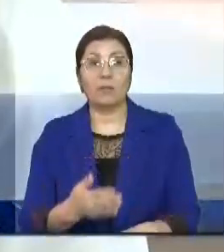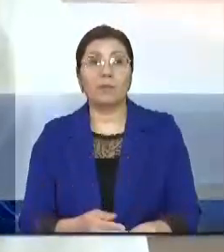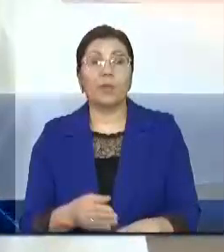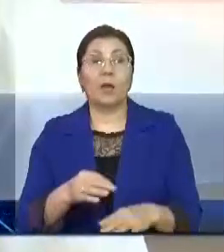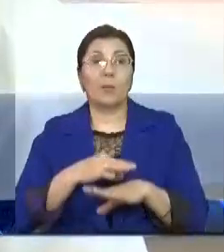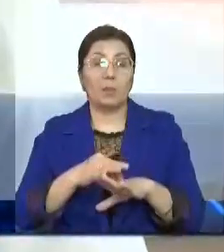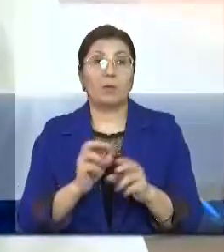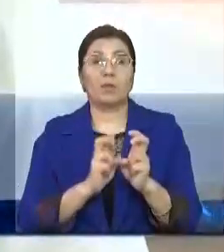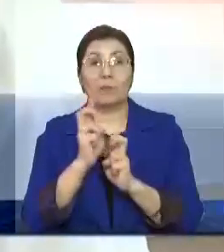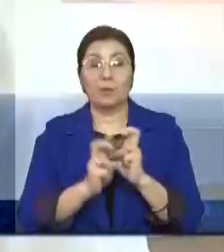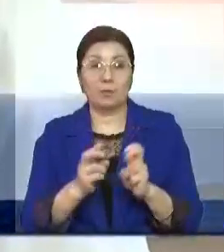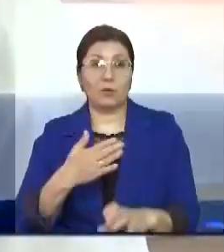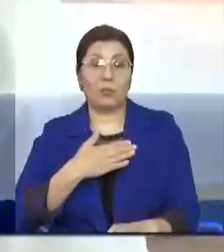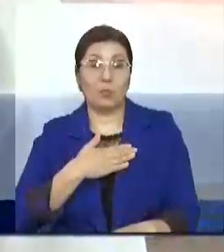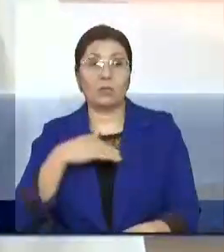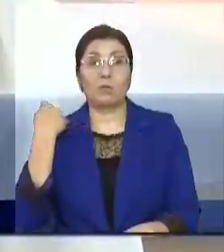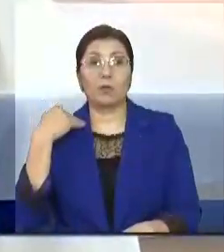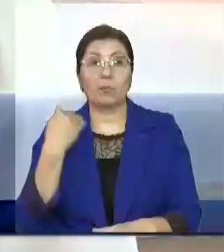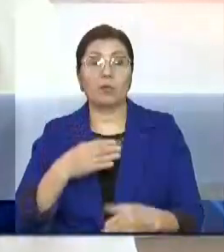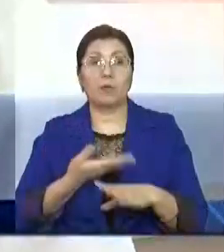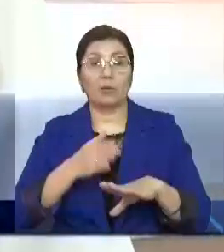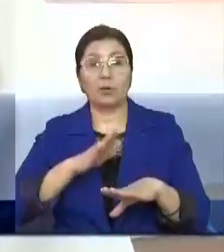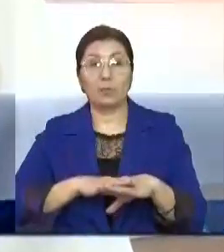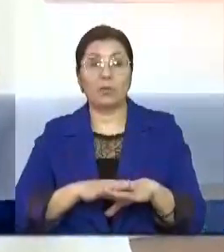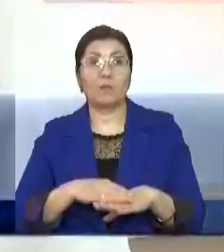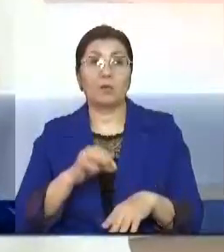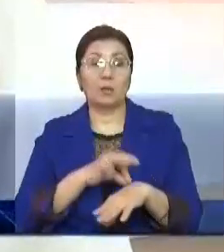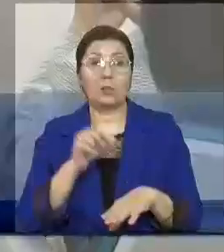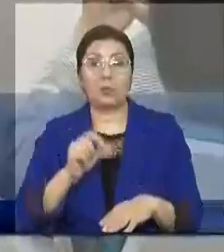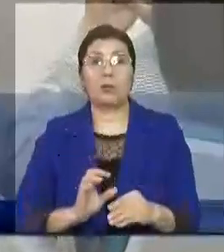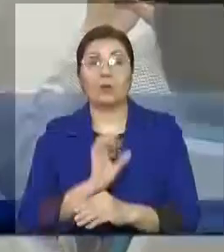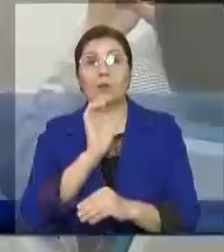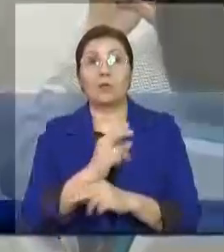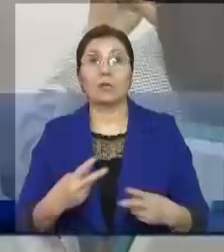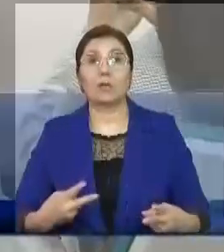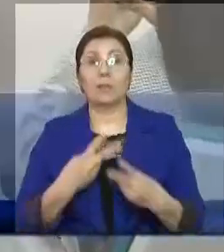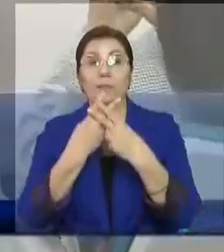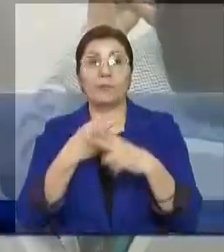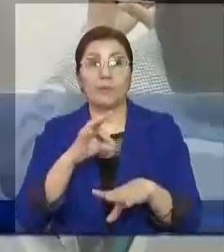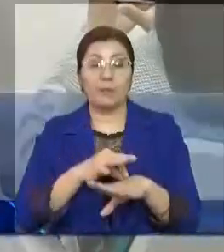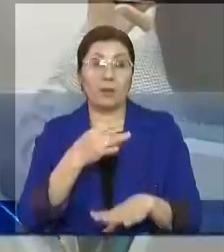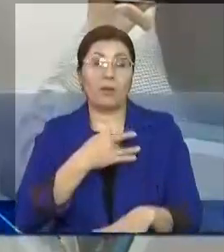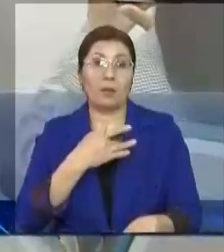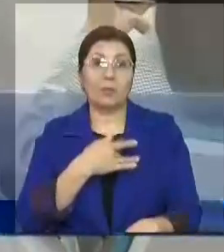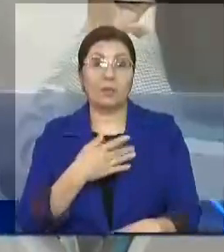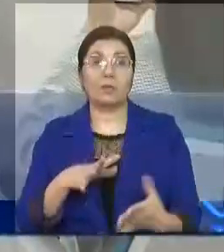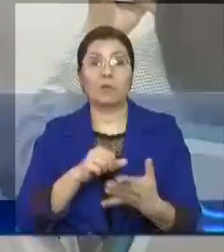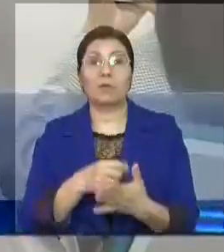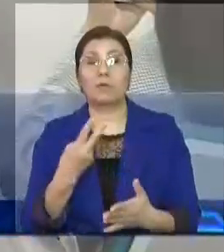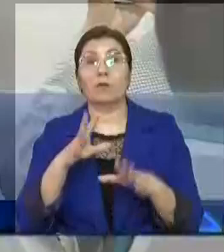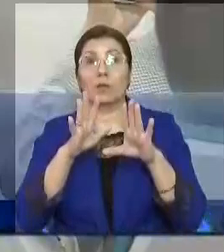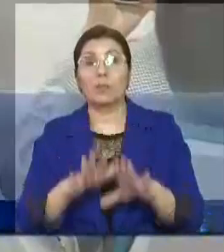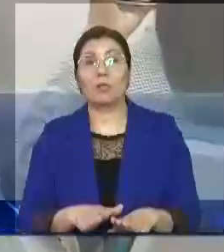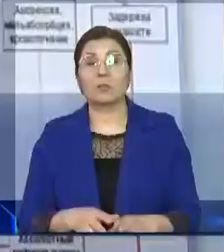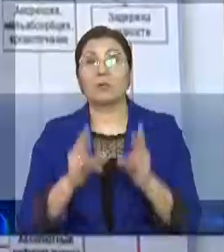также проводим операции. В случае тяжелых ситуаций пациенты отправляются в Астану. Заболевания сердечно-сосудистой системы занимают второе место